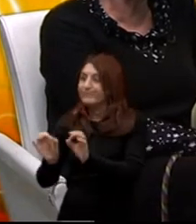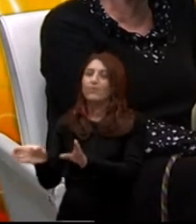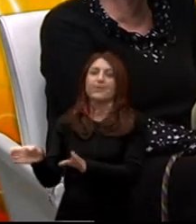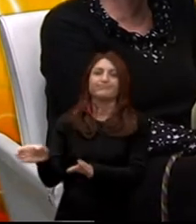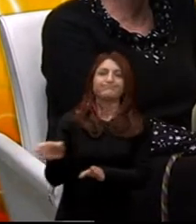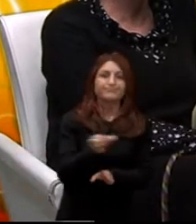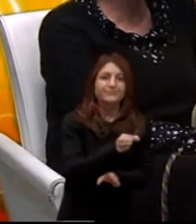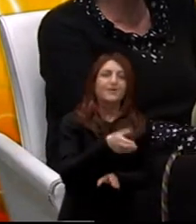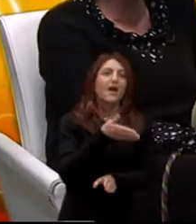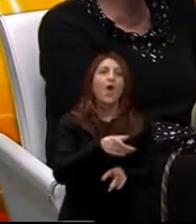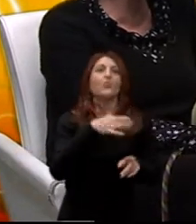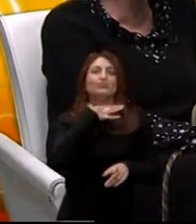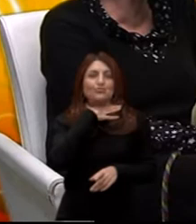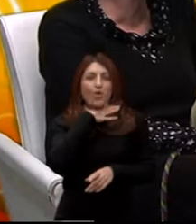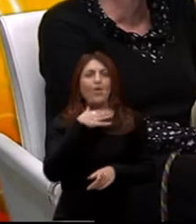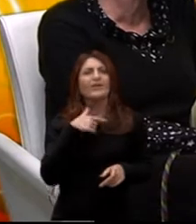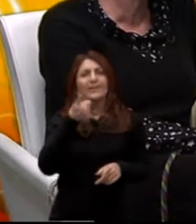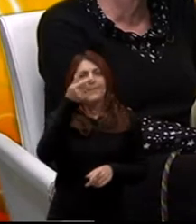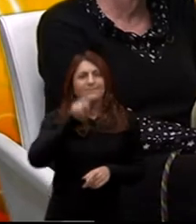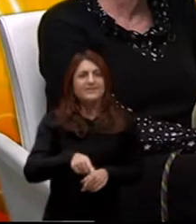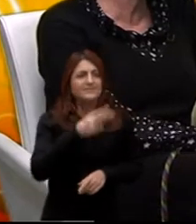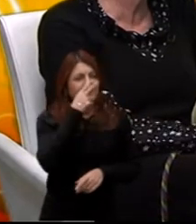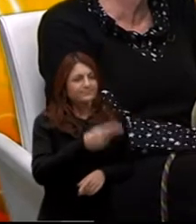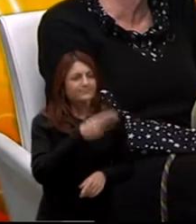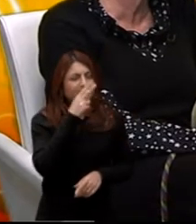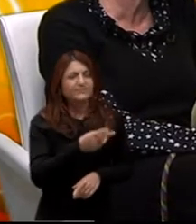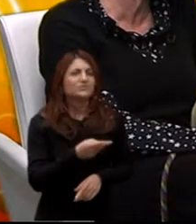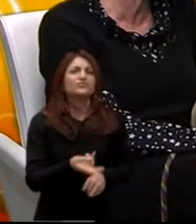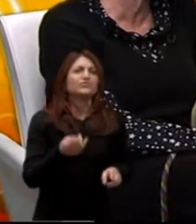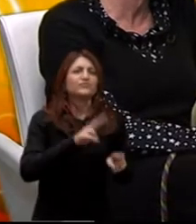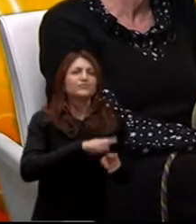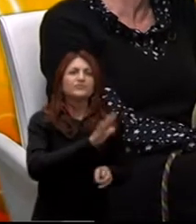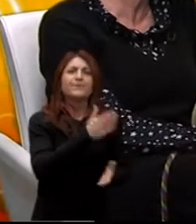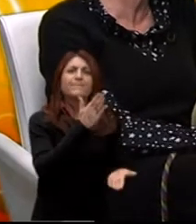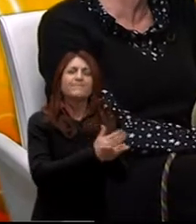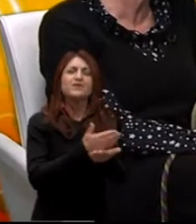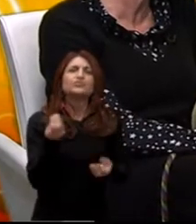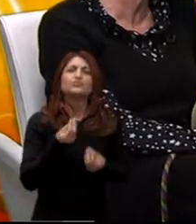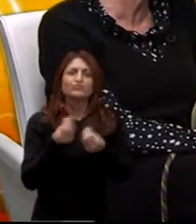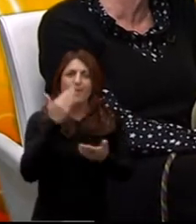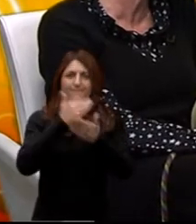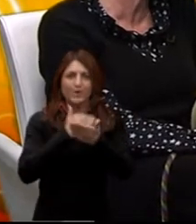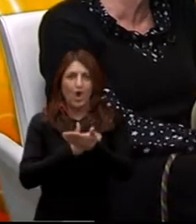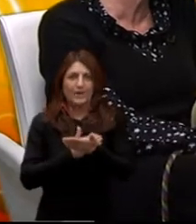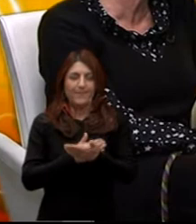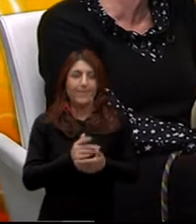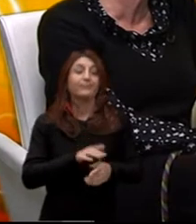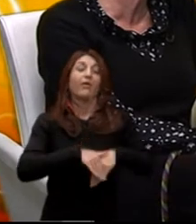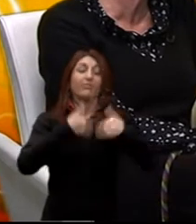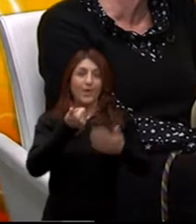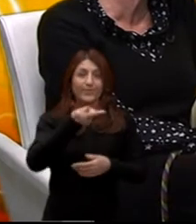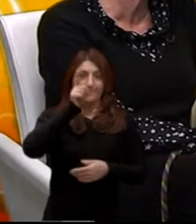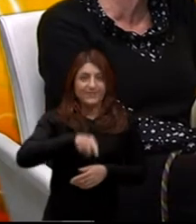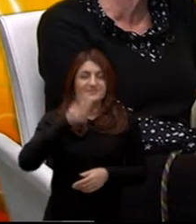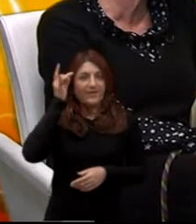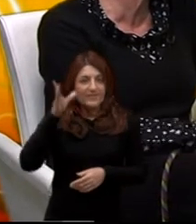ga gledamo da vidimo u koji će program za njega biti najadekvatniji. I tekar nakon tih mjesec dana on